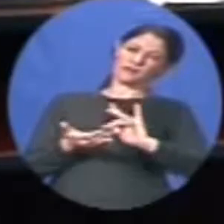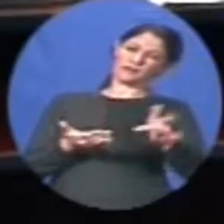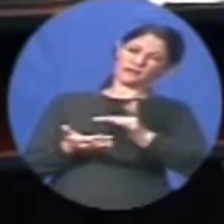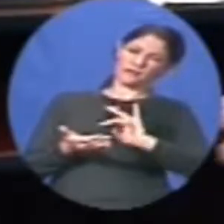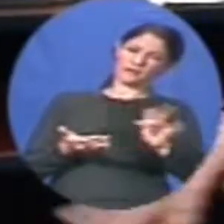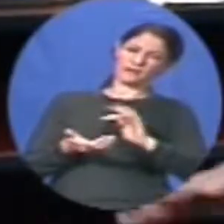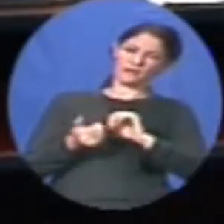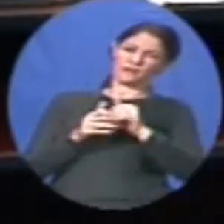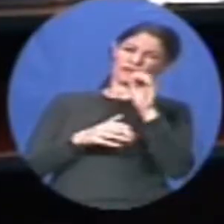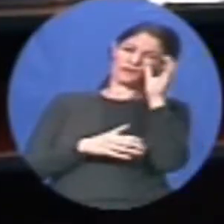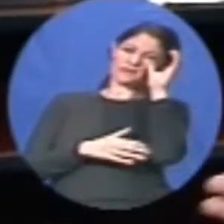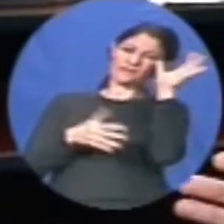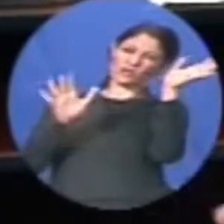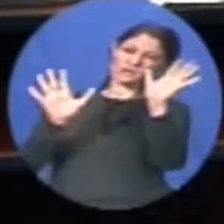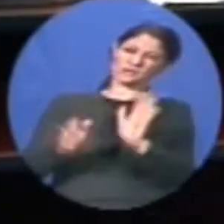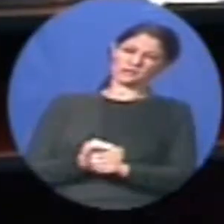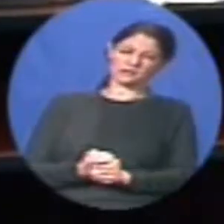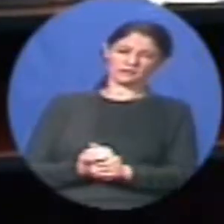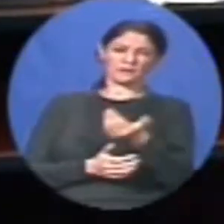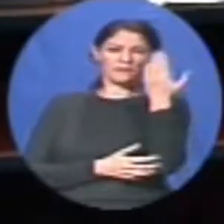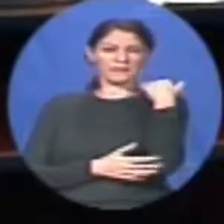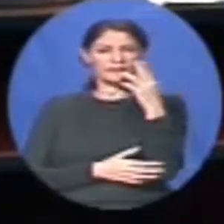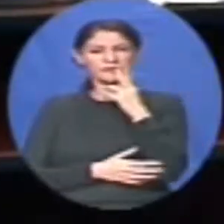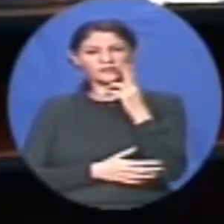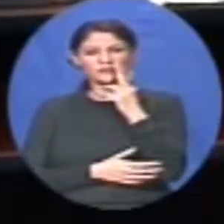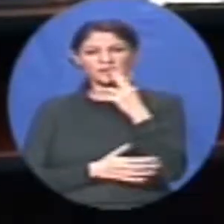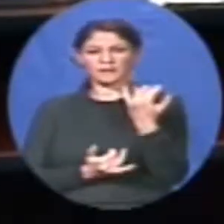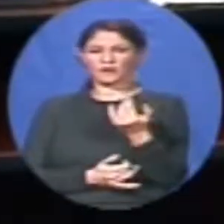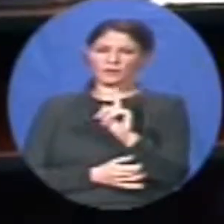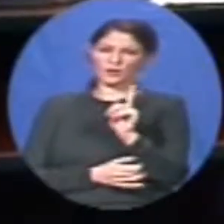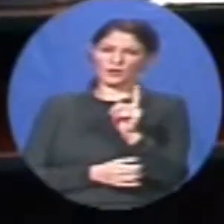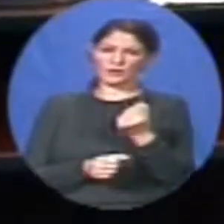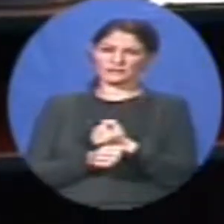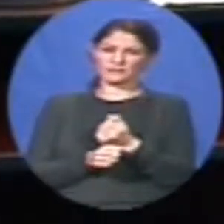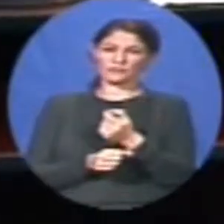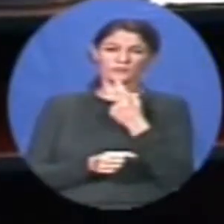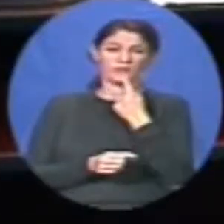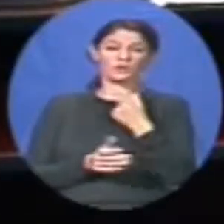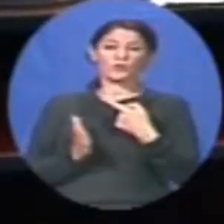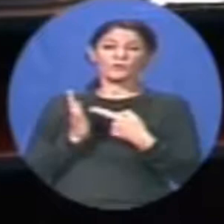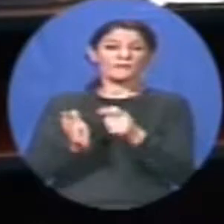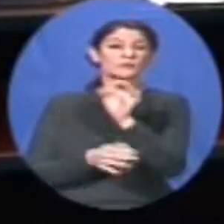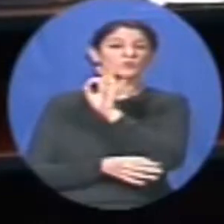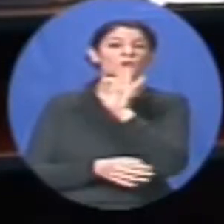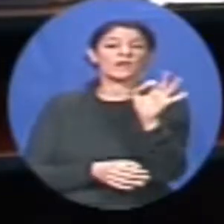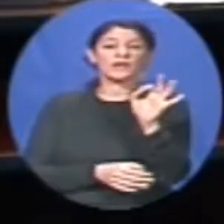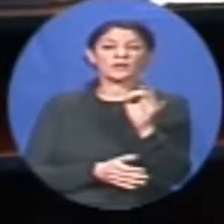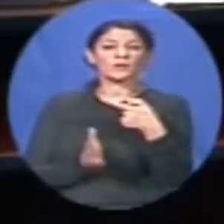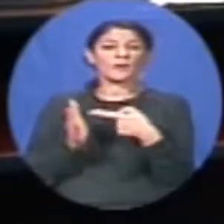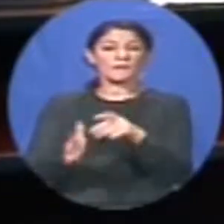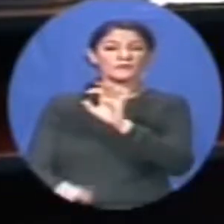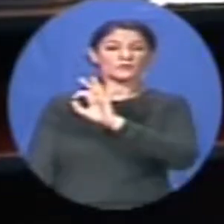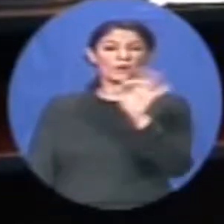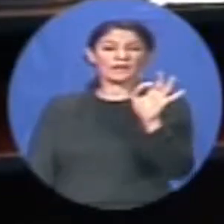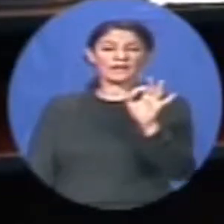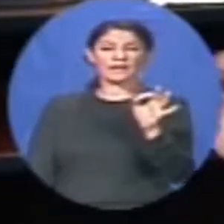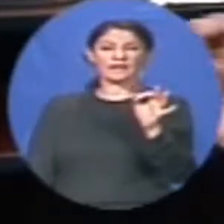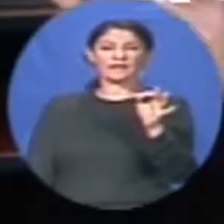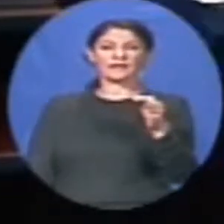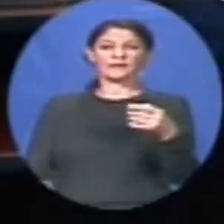זה, הילדים מציקים. במקום סיגריה, פעם היו מעשנים, היום כבר זה לא כך נהוג. זה דוגמה מעולה. זה יודעת למה זו דוגמה מעולה?